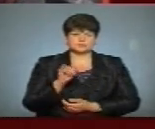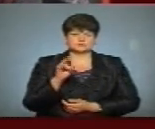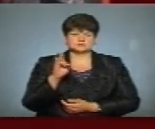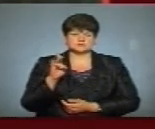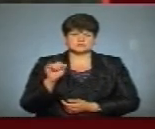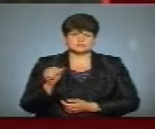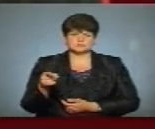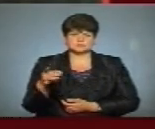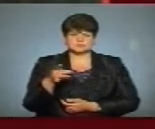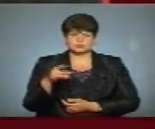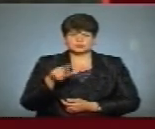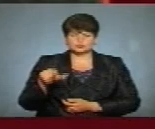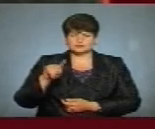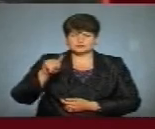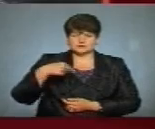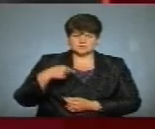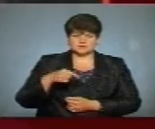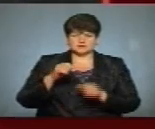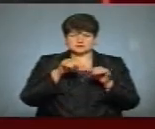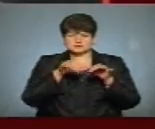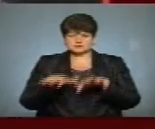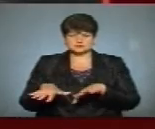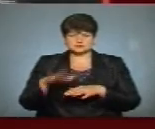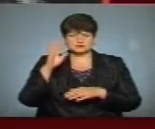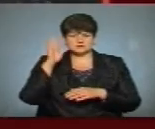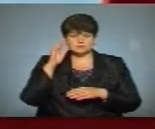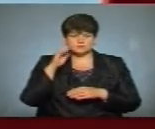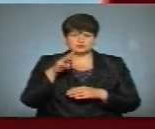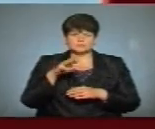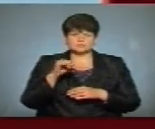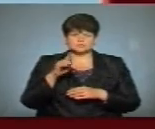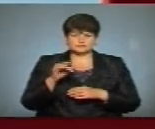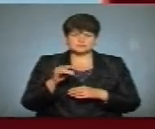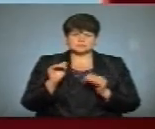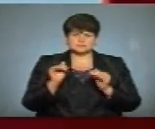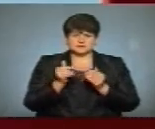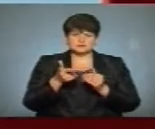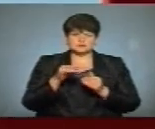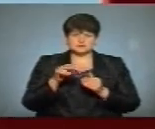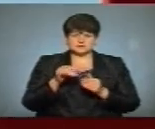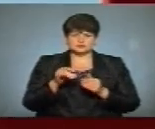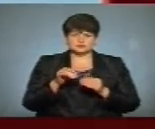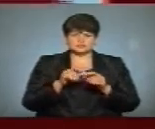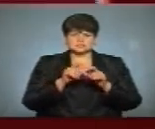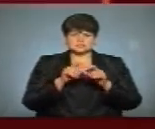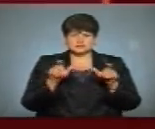Тернопільського району люди вимагали спустити воду з Мишковицької міні-гідроелектростанції, бо вона підтоплює городи.